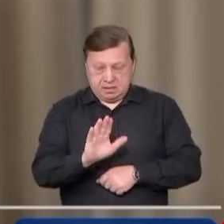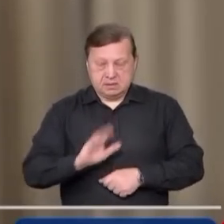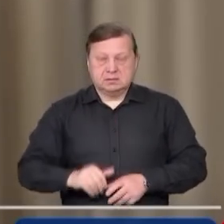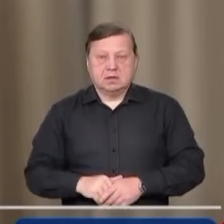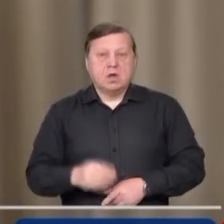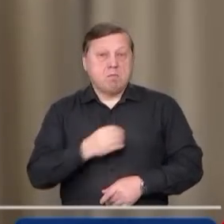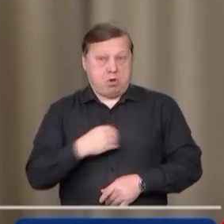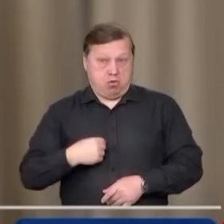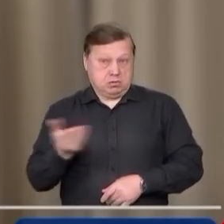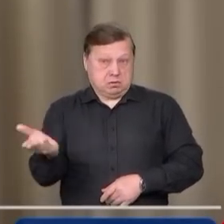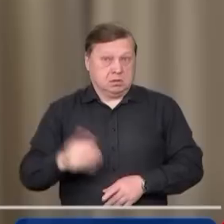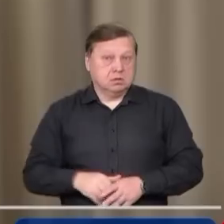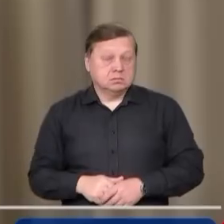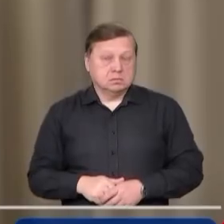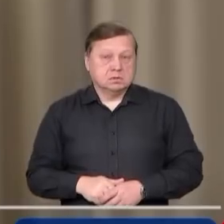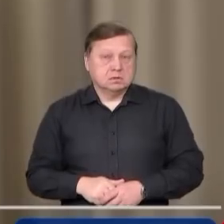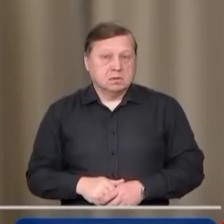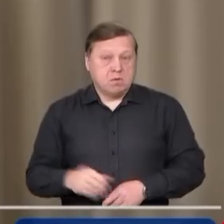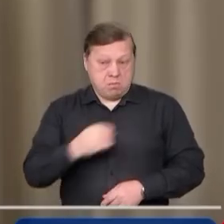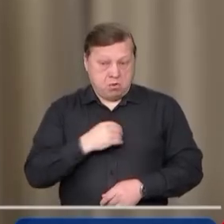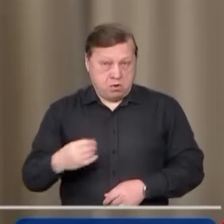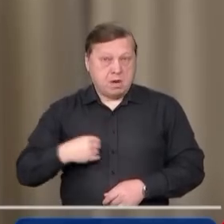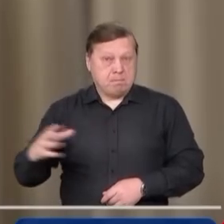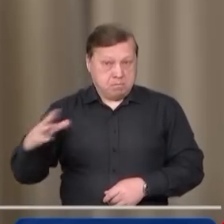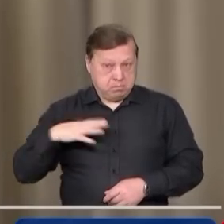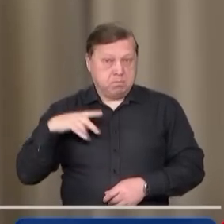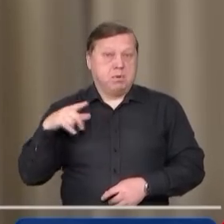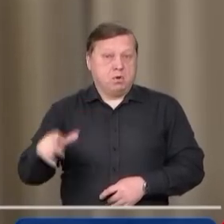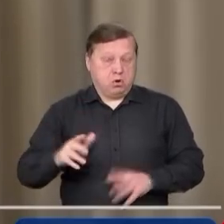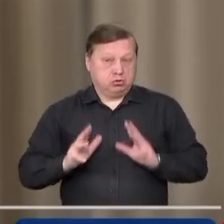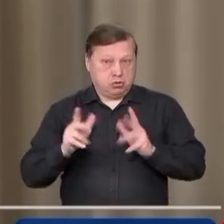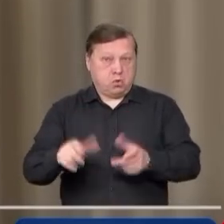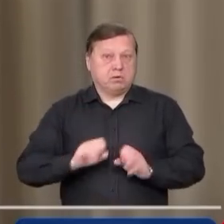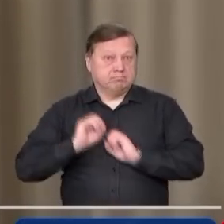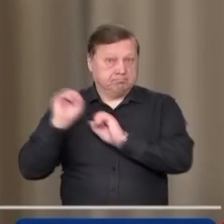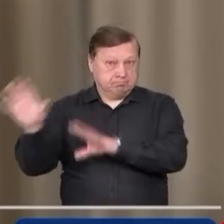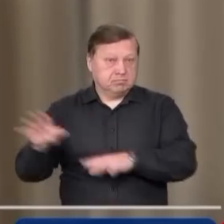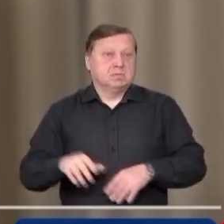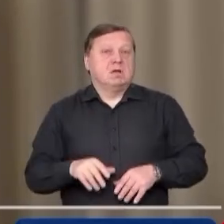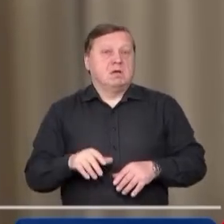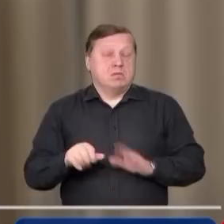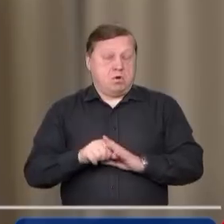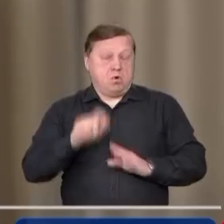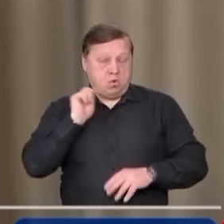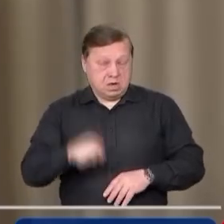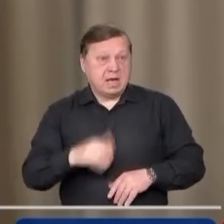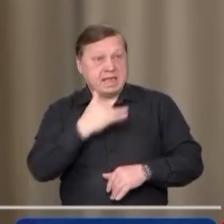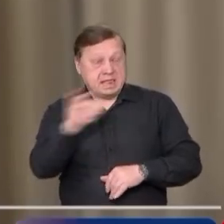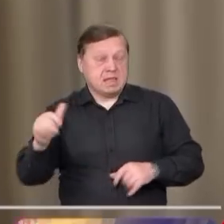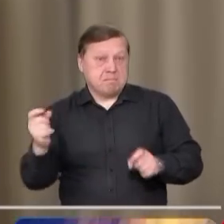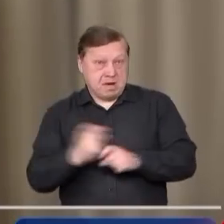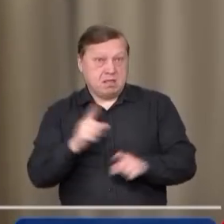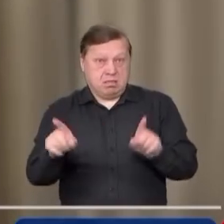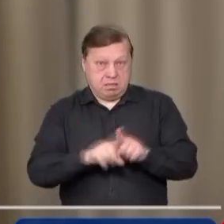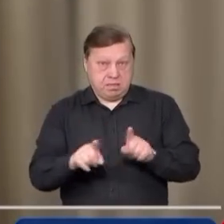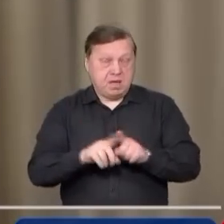znajdują się czołgi. Polska na przykład przekazywała i przekazuje czołgi. Również inne kraje do tego dołączą się. Na razie nie